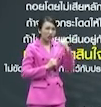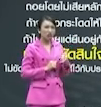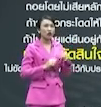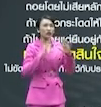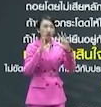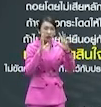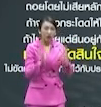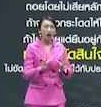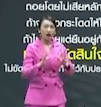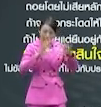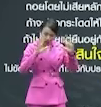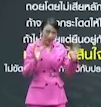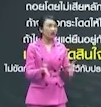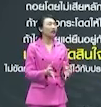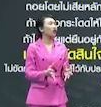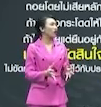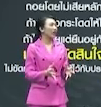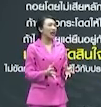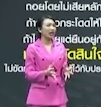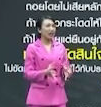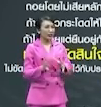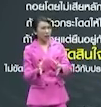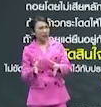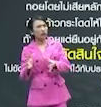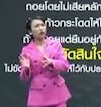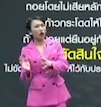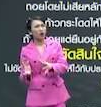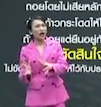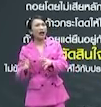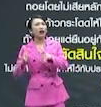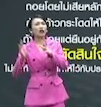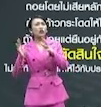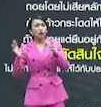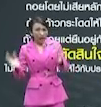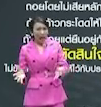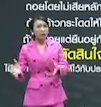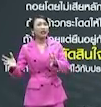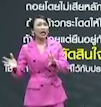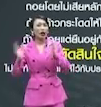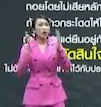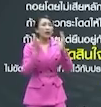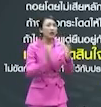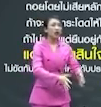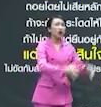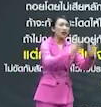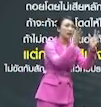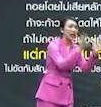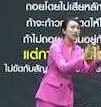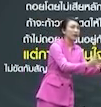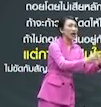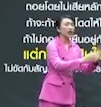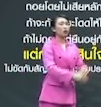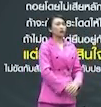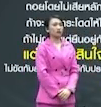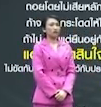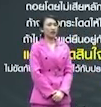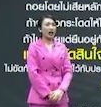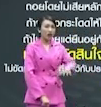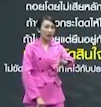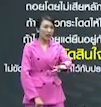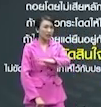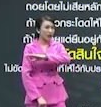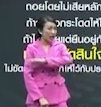จนที่สุดยอมเคาะอ่ะอาจารย์วันนอร์ก็ได้แต่มันก็สะท้อนว่าสุดท้ายเพื่อไทยเขาไม่ยกเก้าอี้ประธานสภาให้คุณ